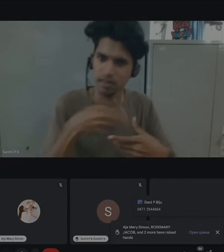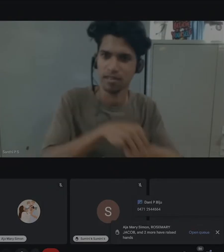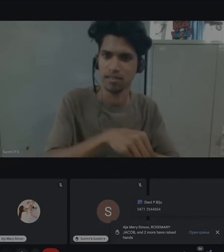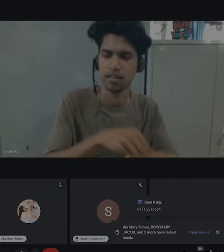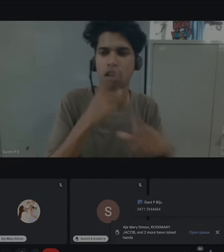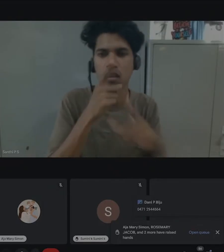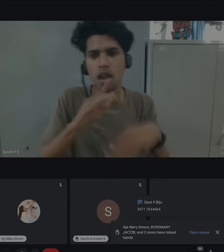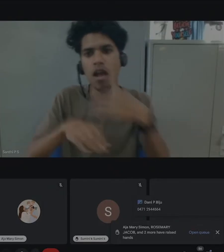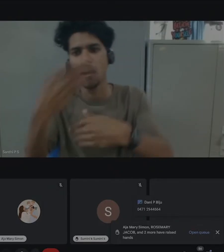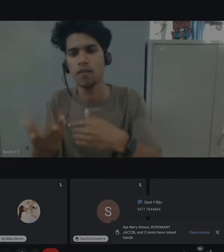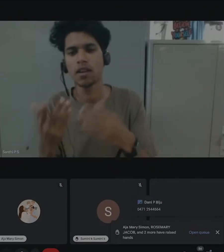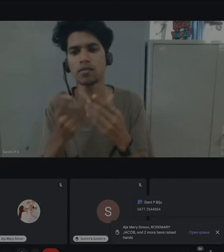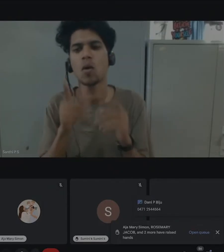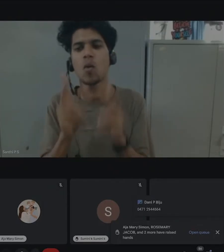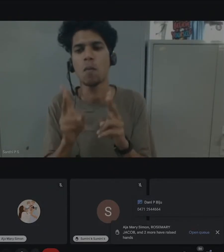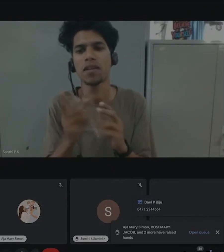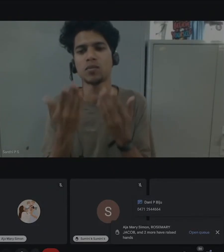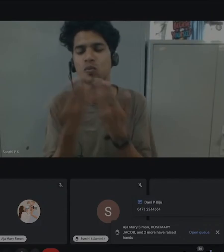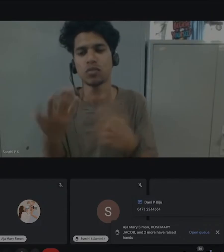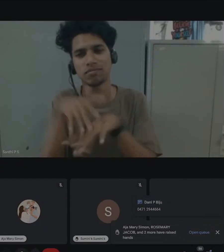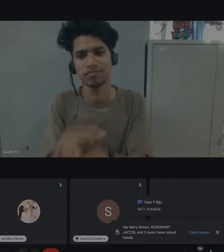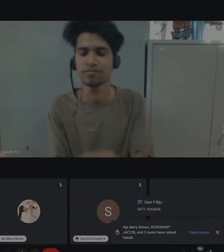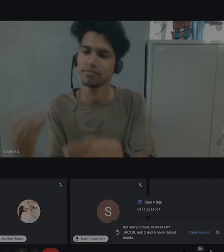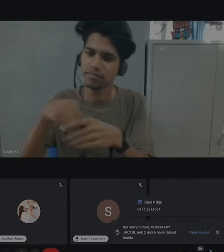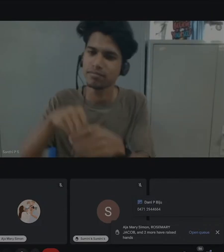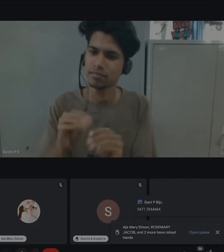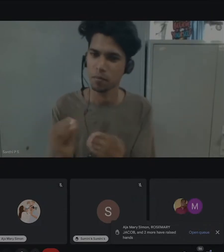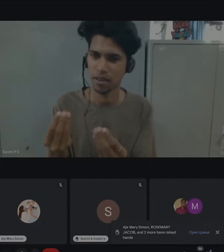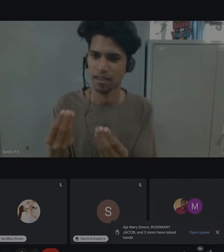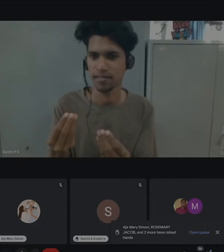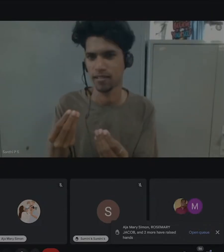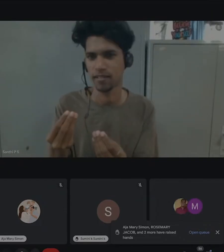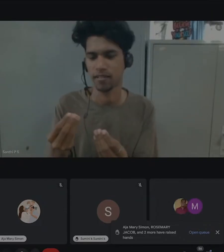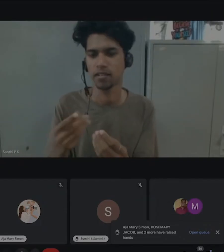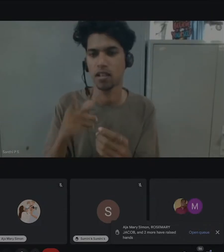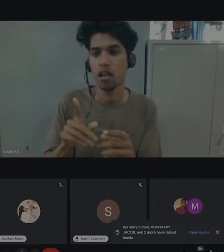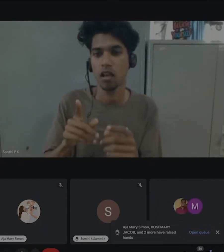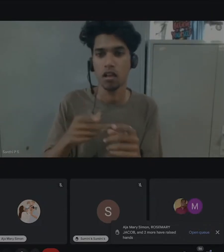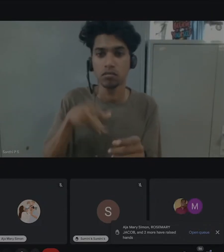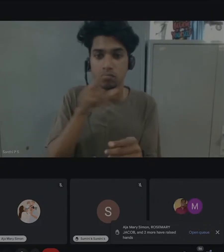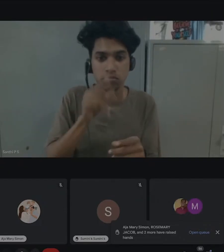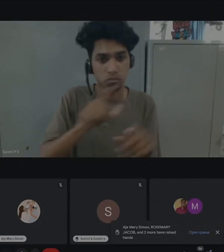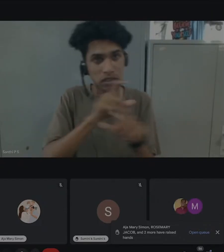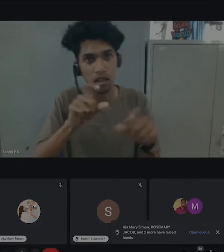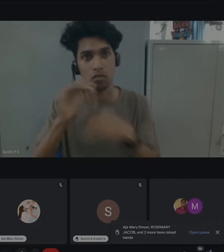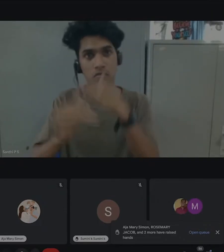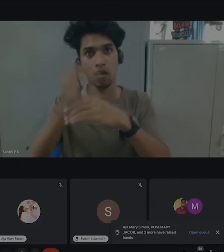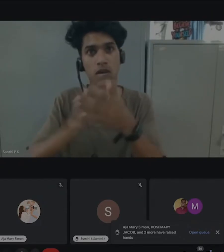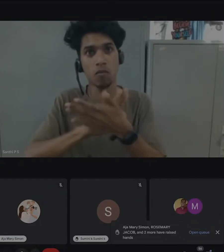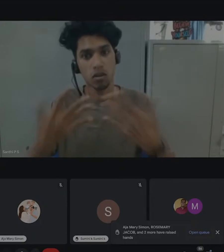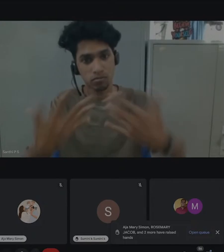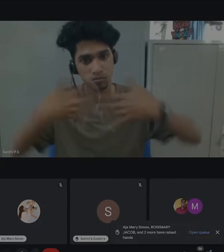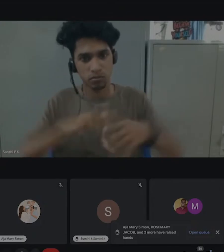കുഞ്ഞിനെ സ്കൂളിൽ റെഗുലർ സ്കൂളിൽ LKG ആക്കാൻ സാധിക്കും. അത് സ്പീച്ച് വന്നിട്ട് മാത്രമേ ചെയ്യാവൂ.